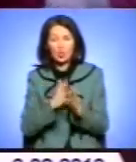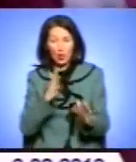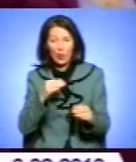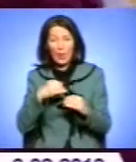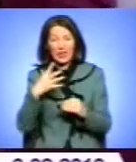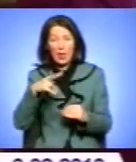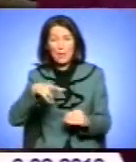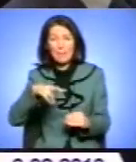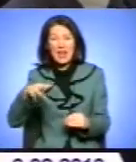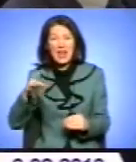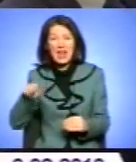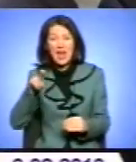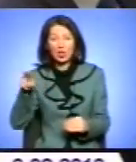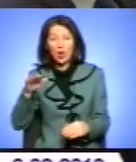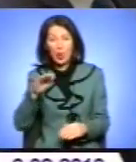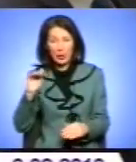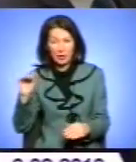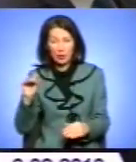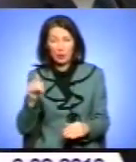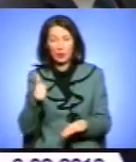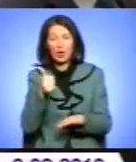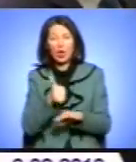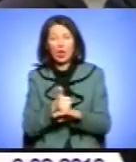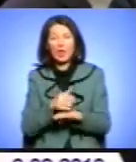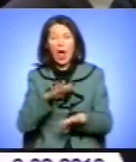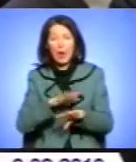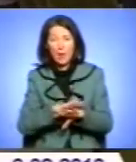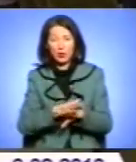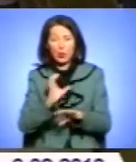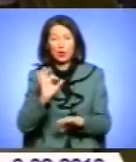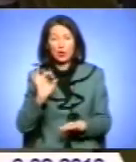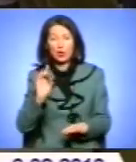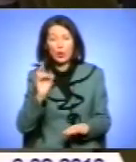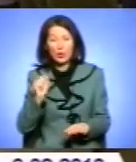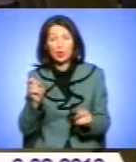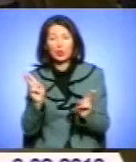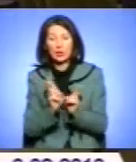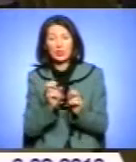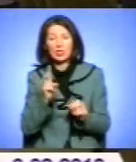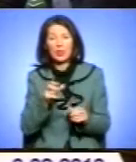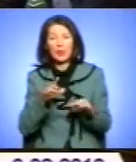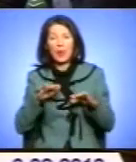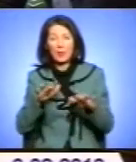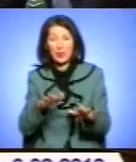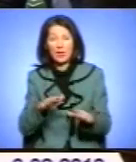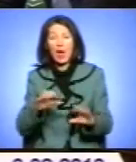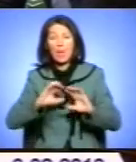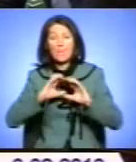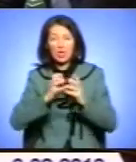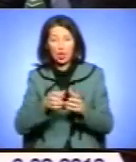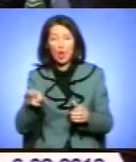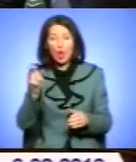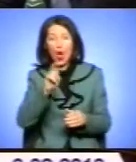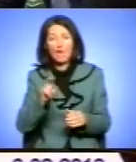Голова Національного банку України Ігор Соркін зустрівся з членами місії Європейського департаменту Міжнародного валютного фонду.